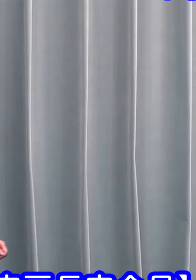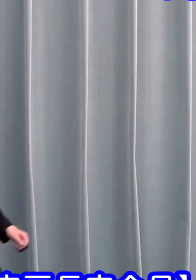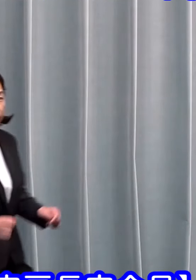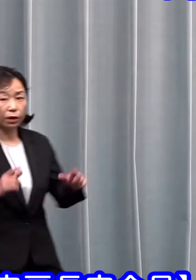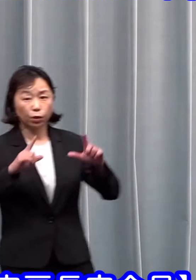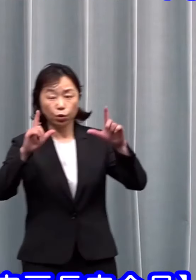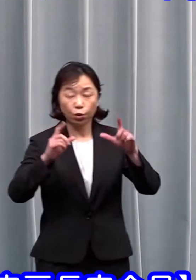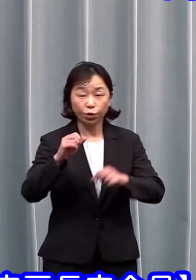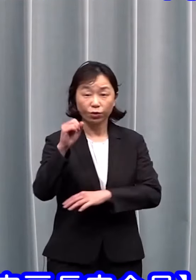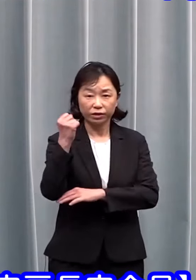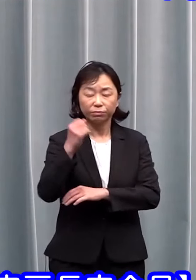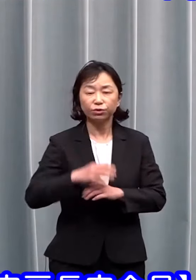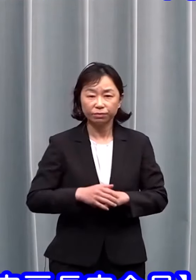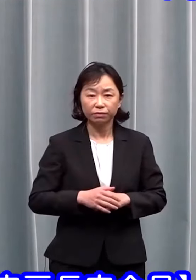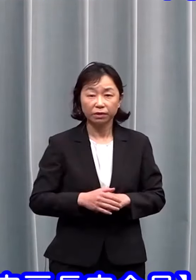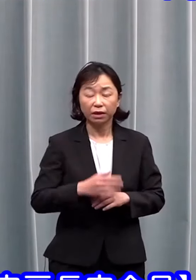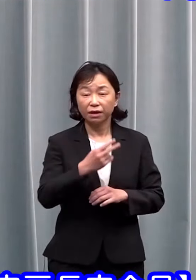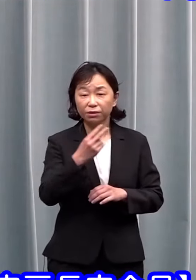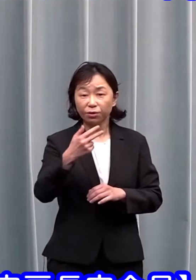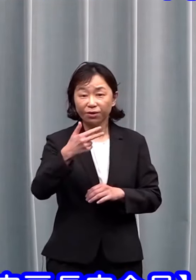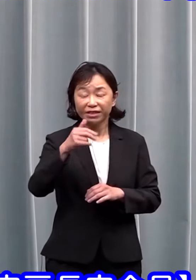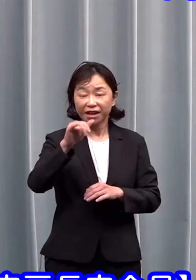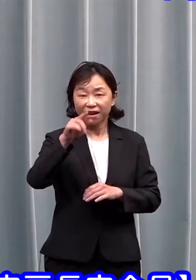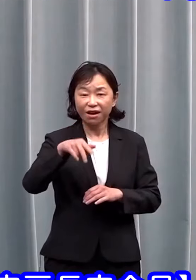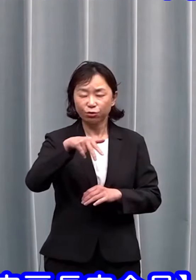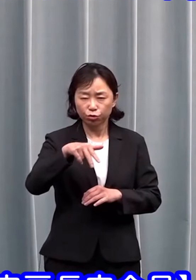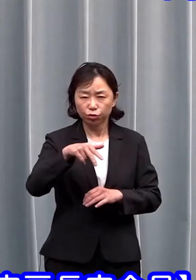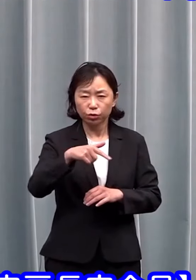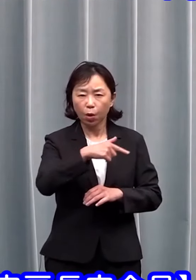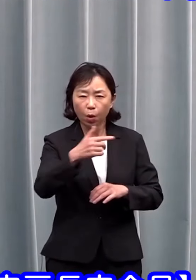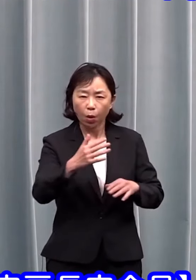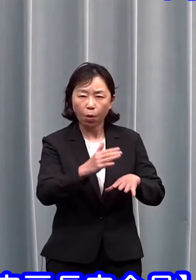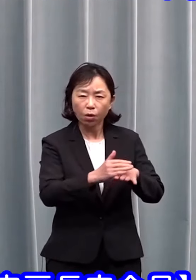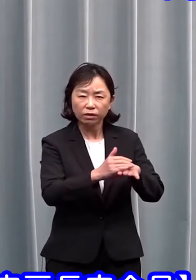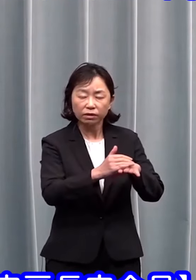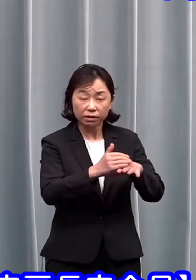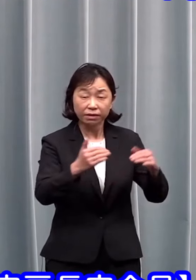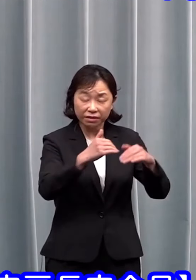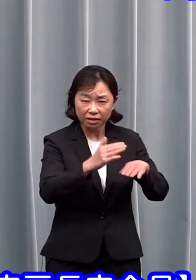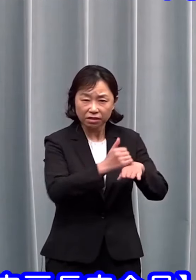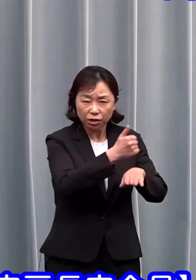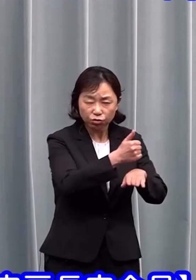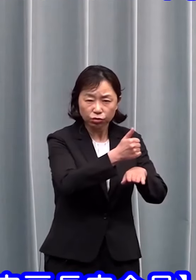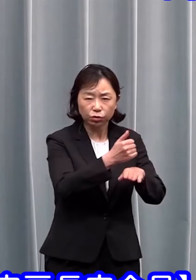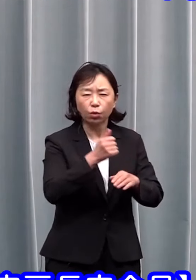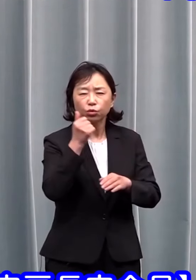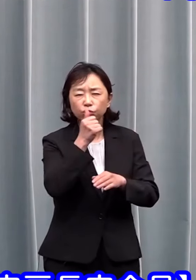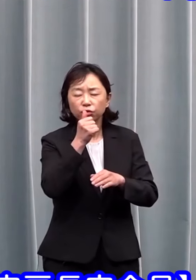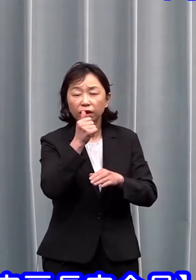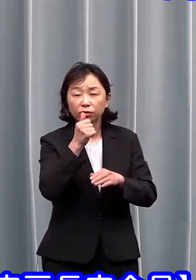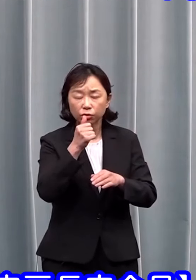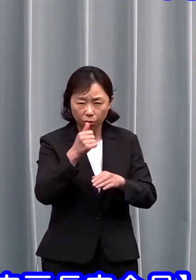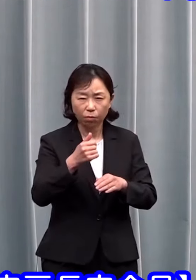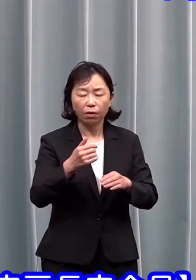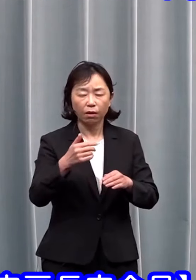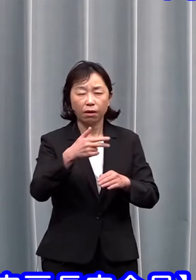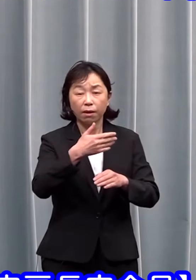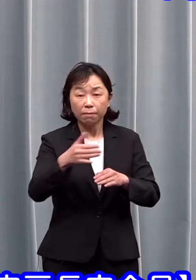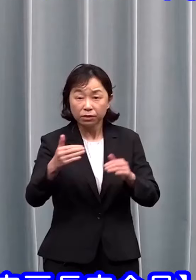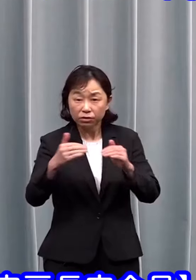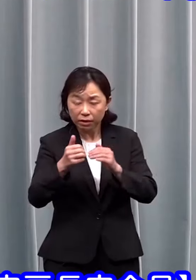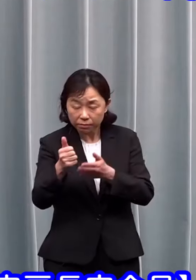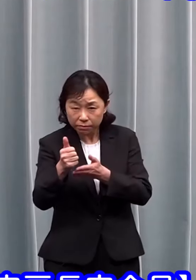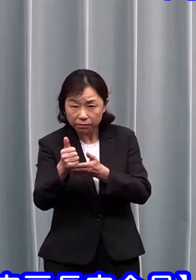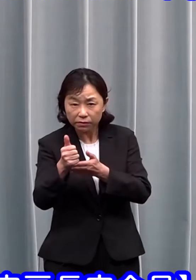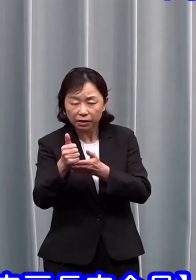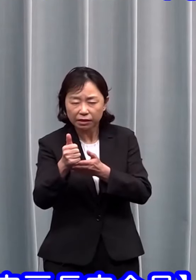の、大谷翔平選手の、まあ、通訳だった水原一平さんがですね、スポーツ賭博、まあ、かつこれが違法